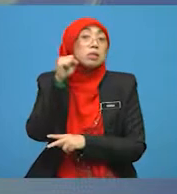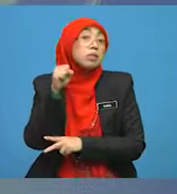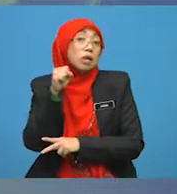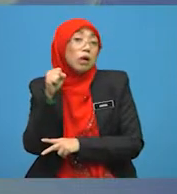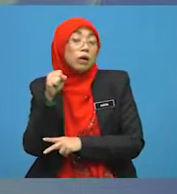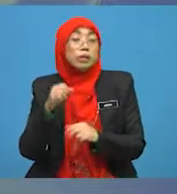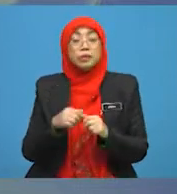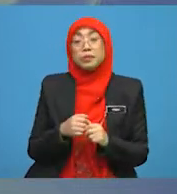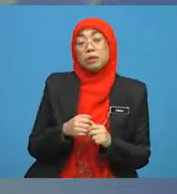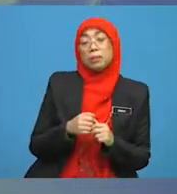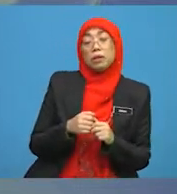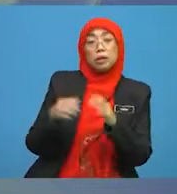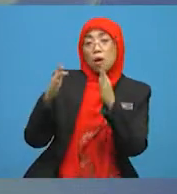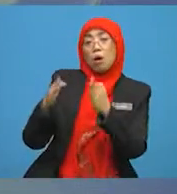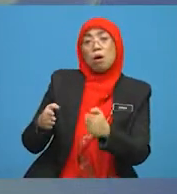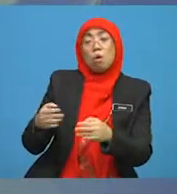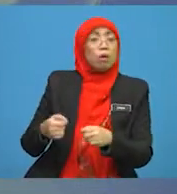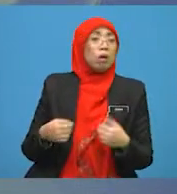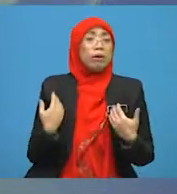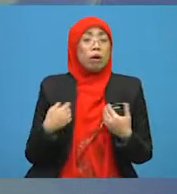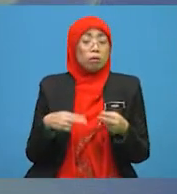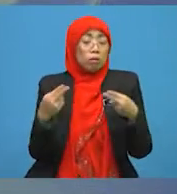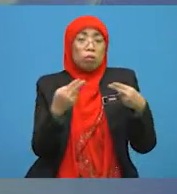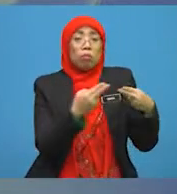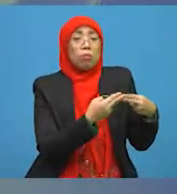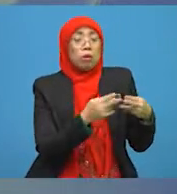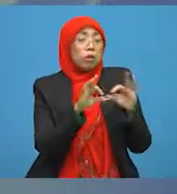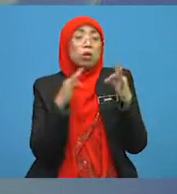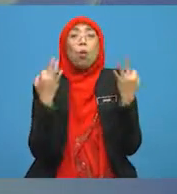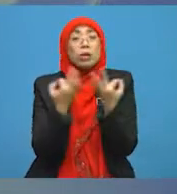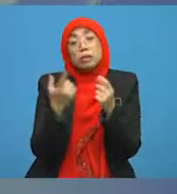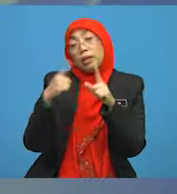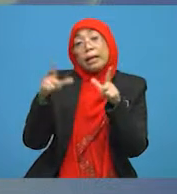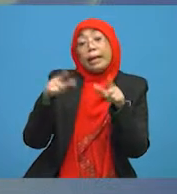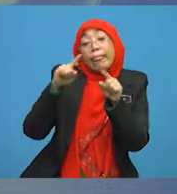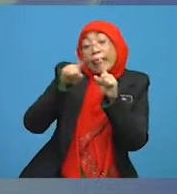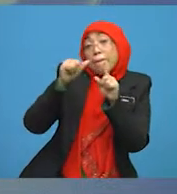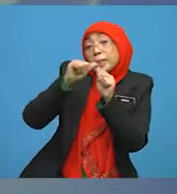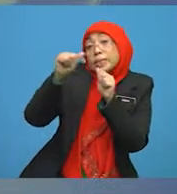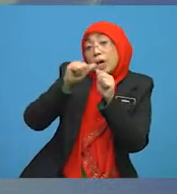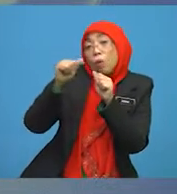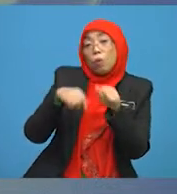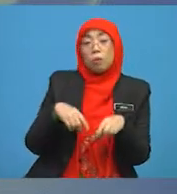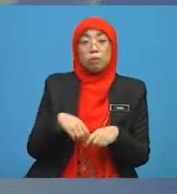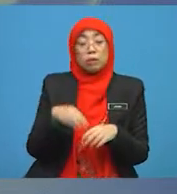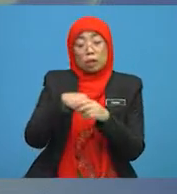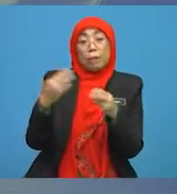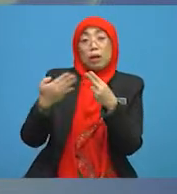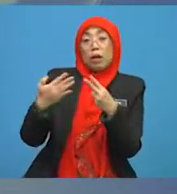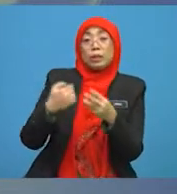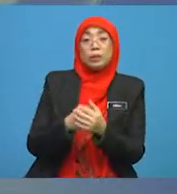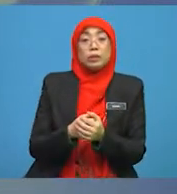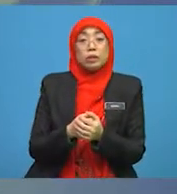saudara juga merujuk kepada orang yang ada hubungan kekeluargaan melalui perkahwinan.